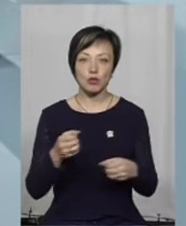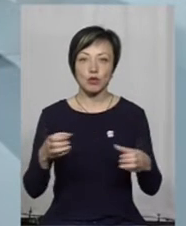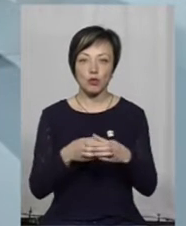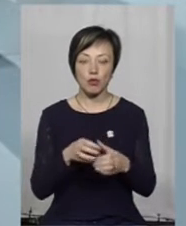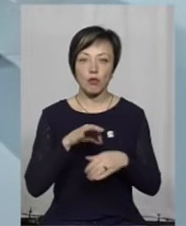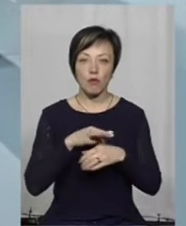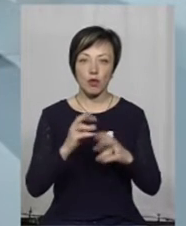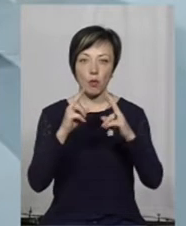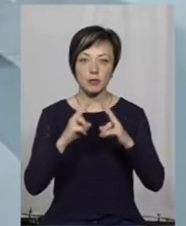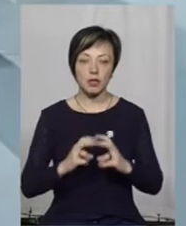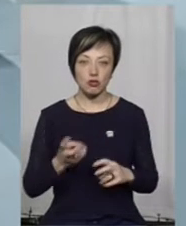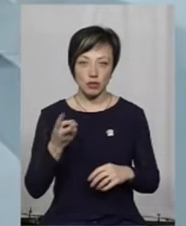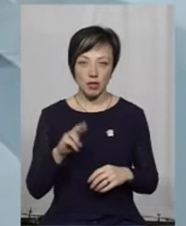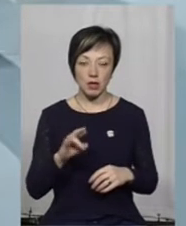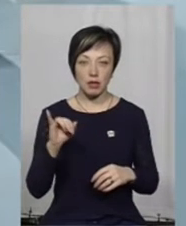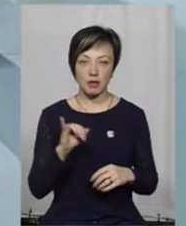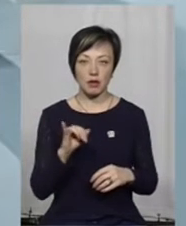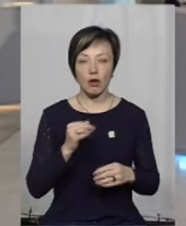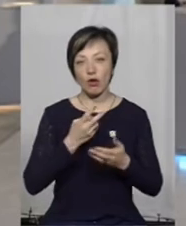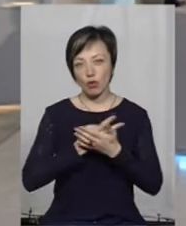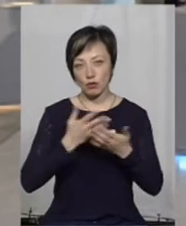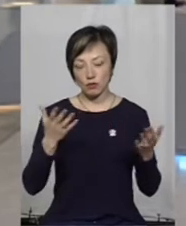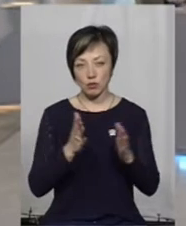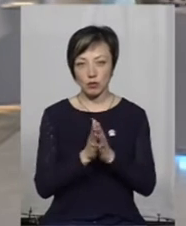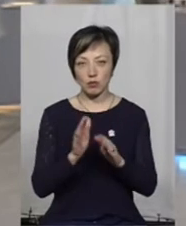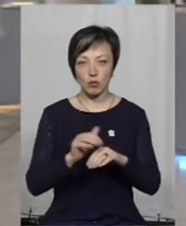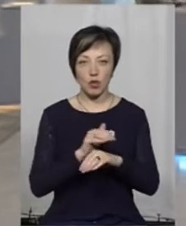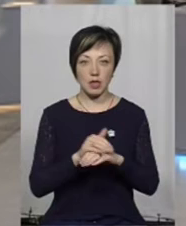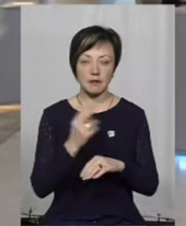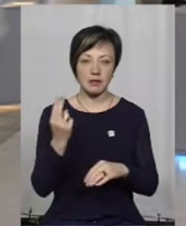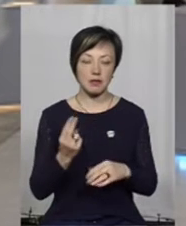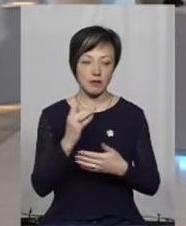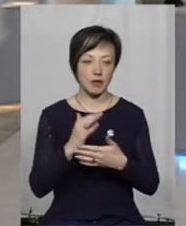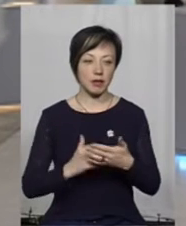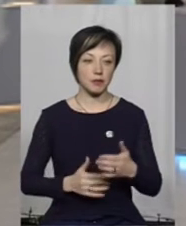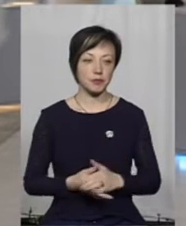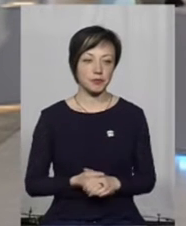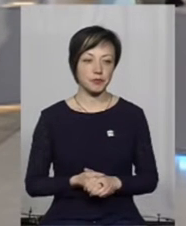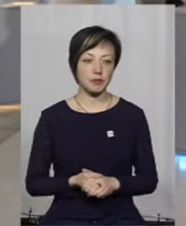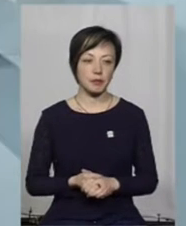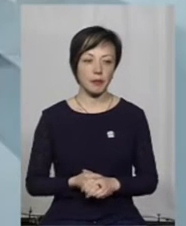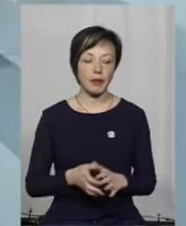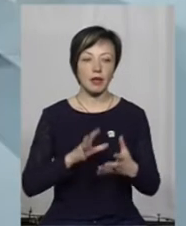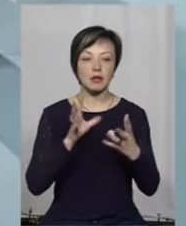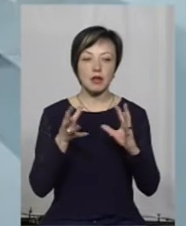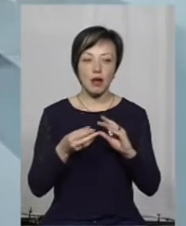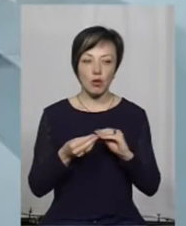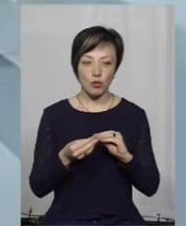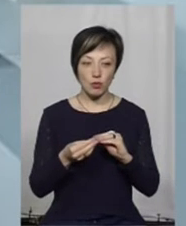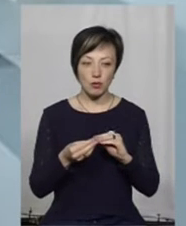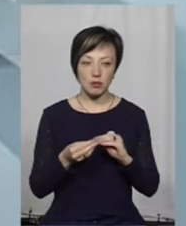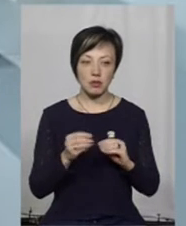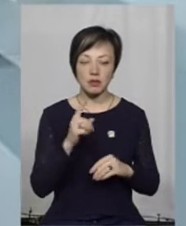яка проводила обстеження. Озвучте їх, будь ласка, в цифрах. Загалом